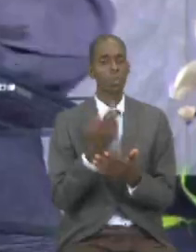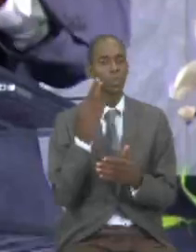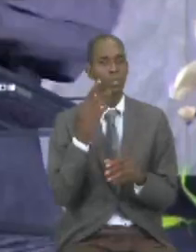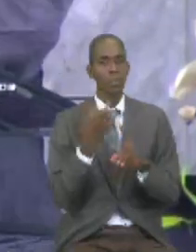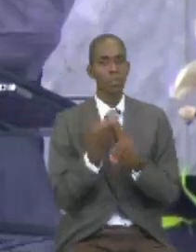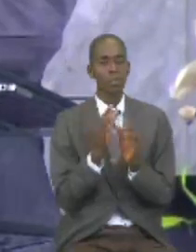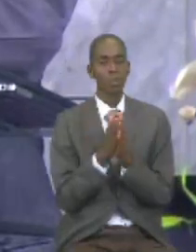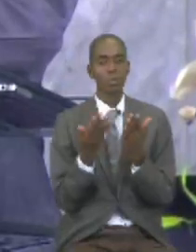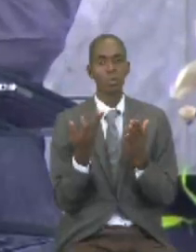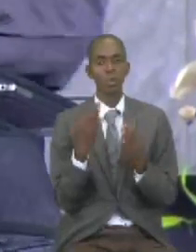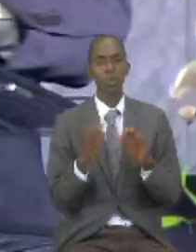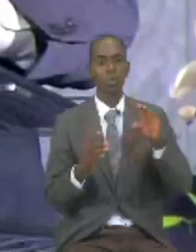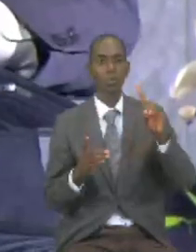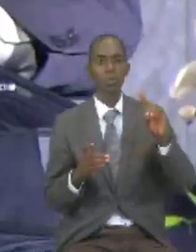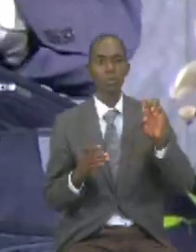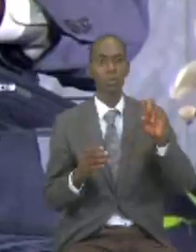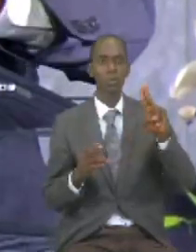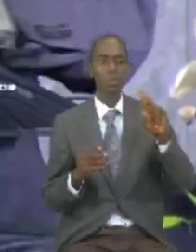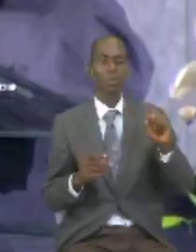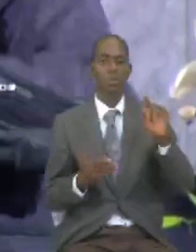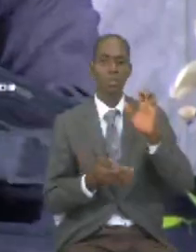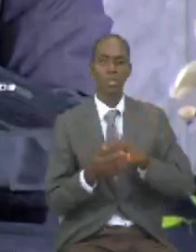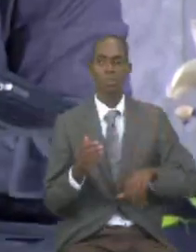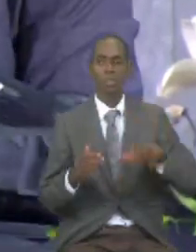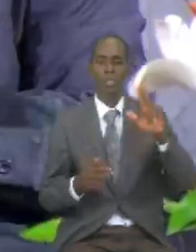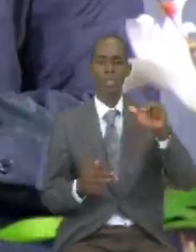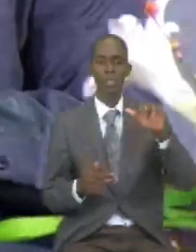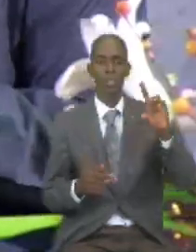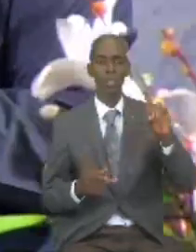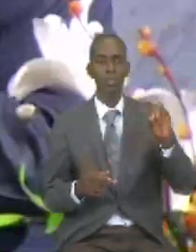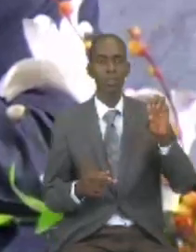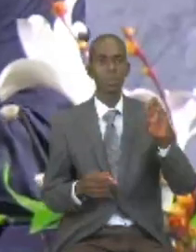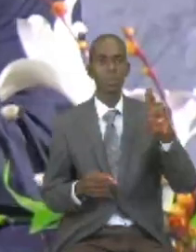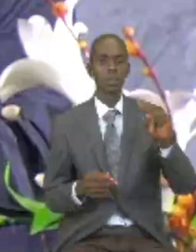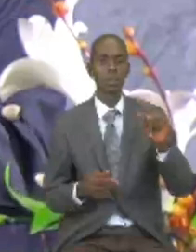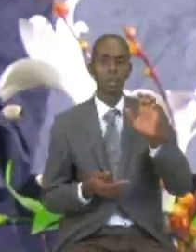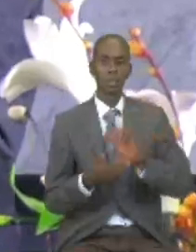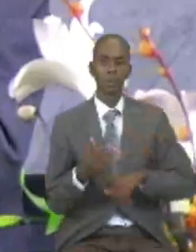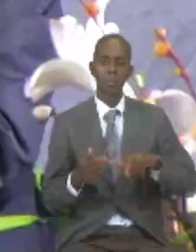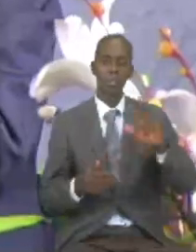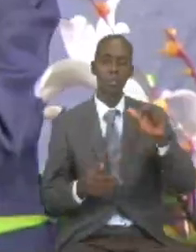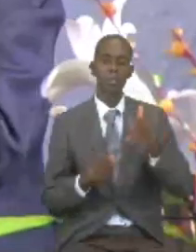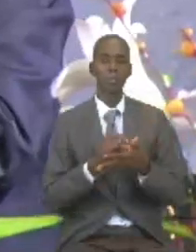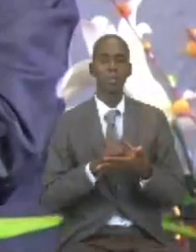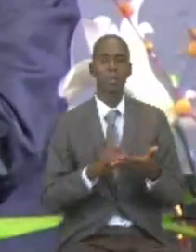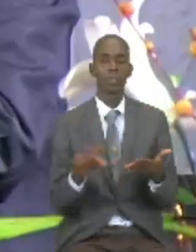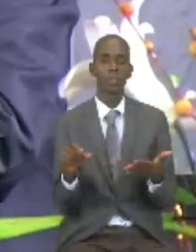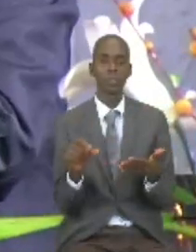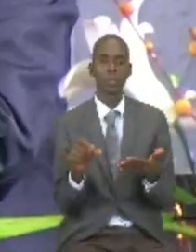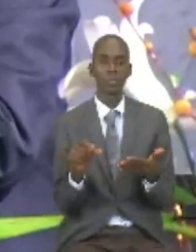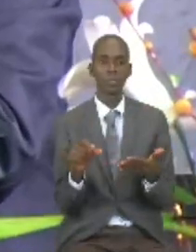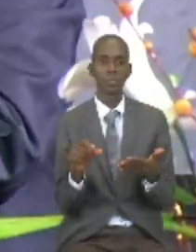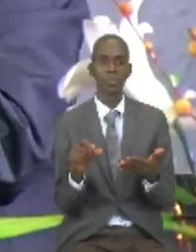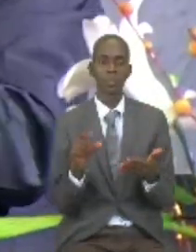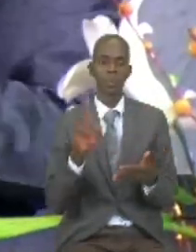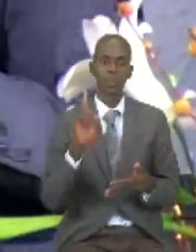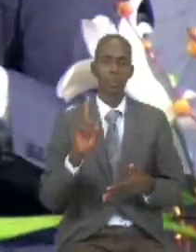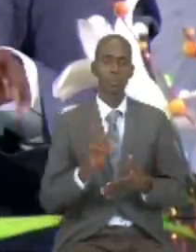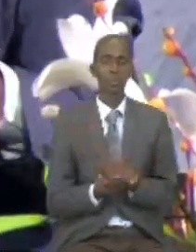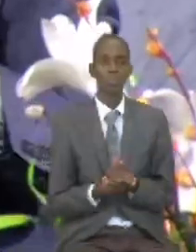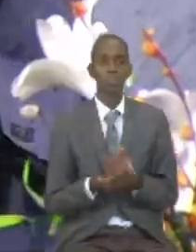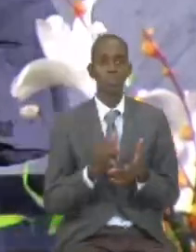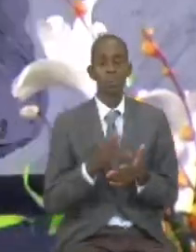Laissez-moi vous montrer Deutéronome 13, Deutéronome 13. Nous avons